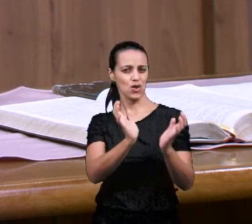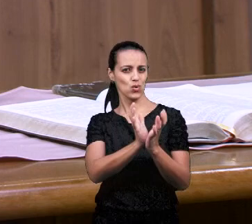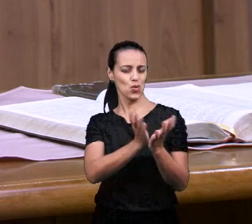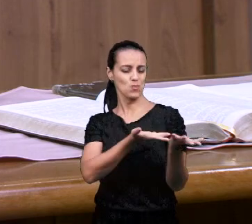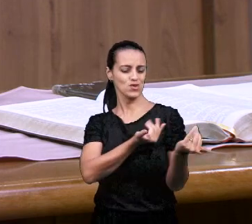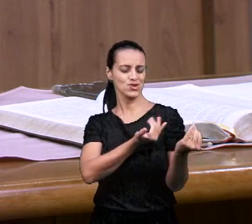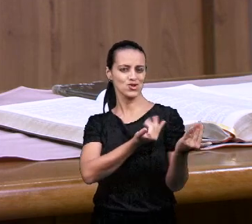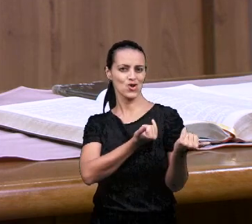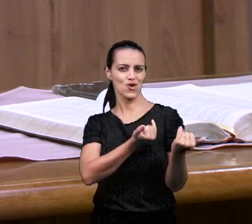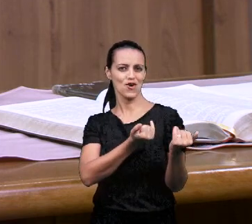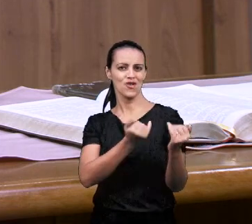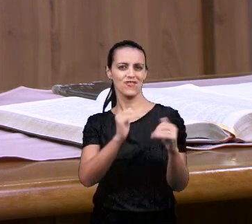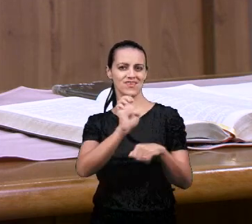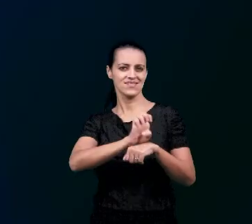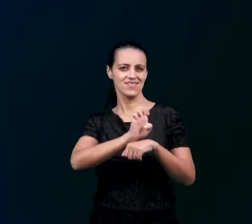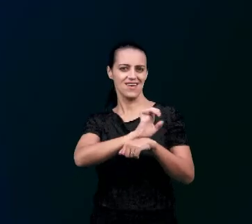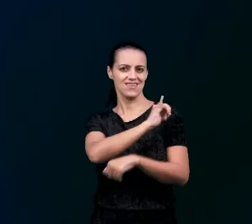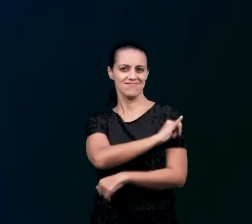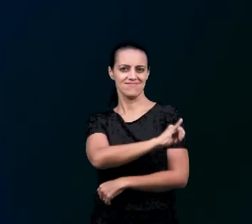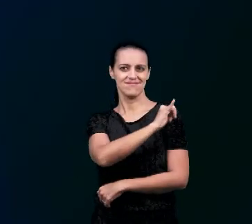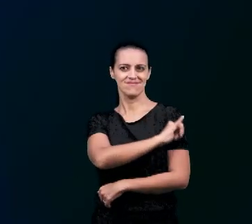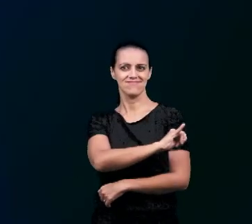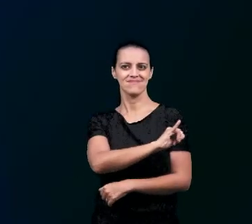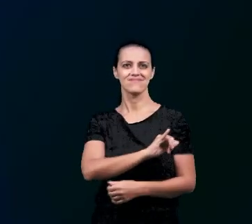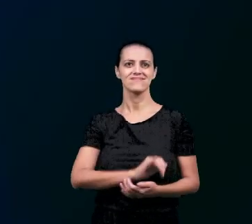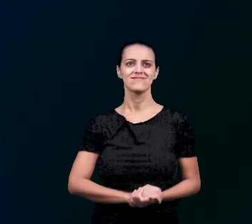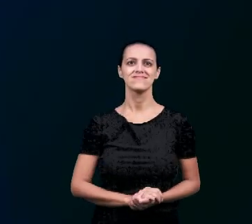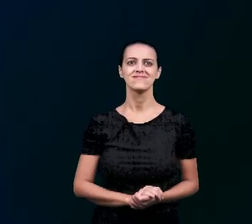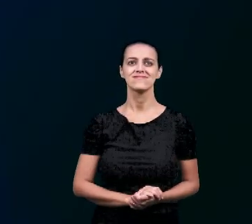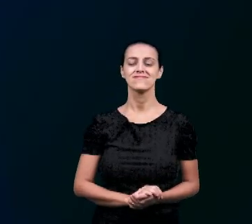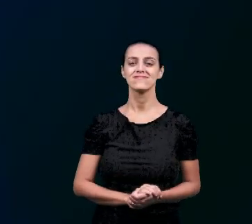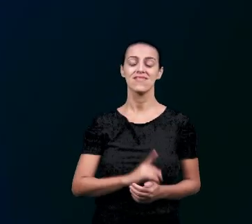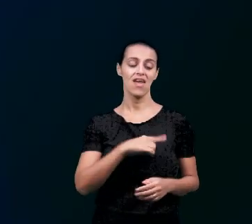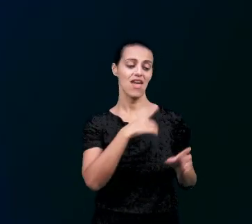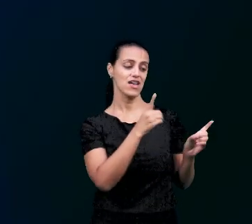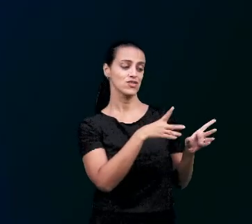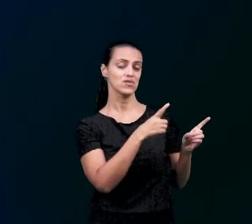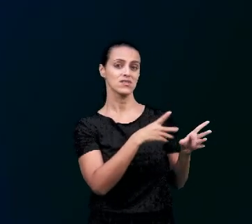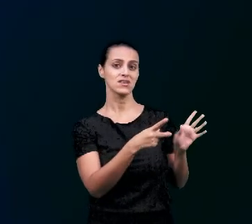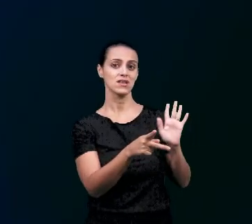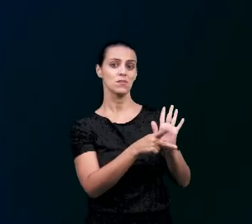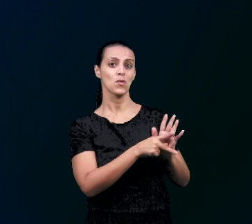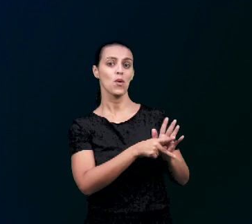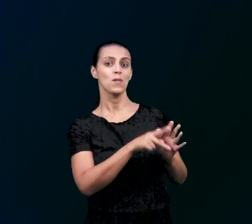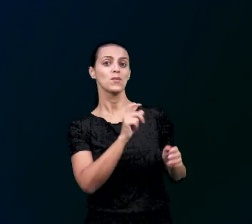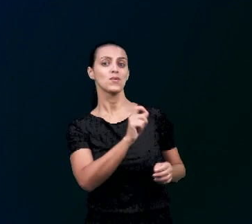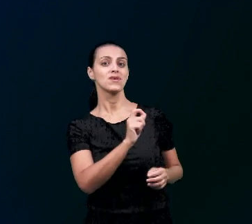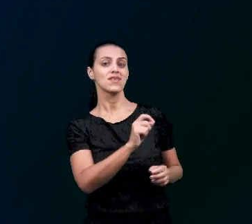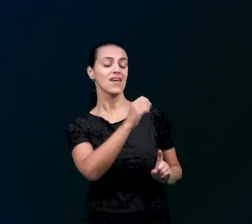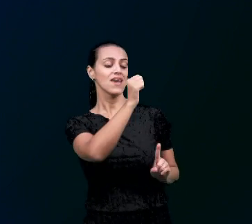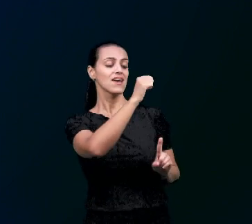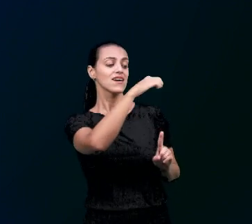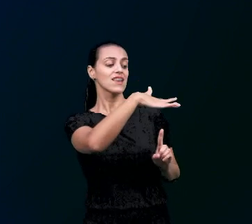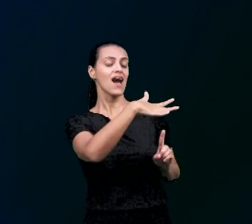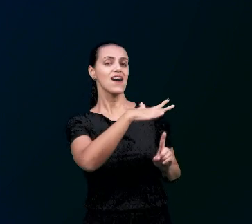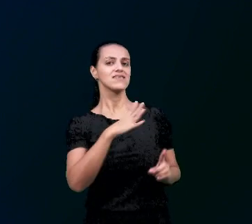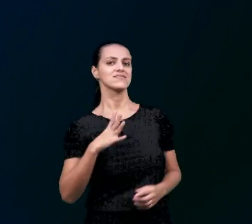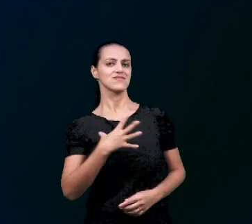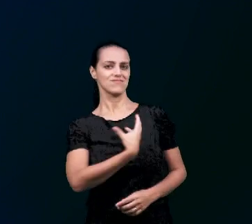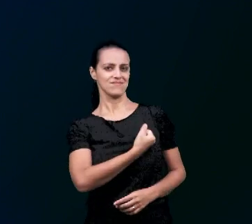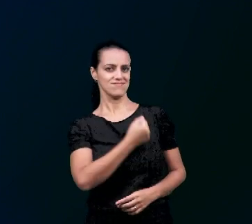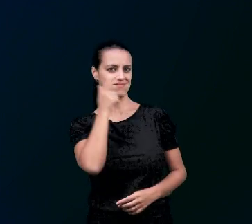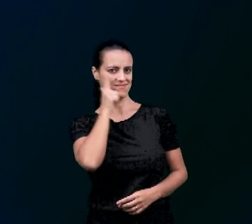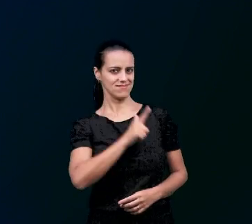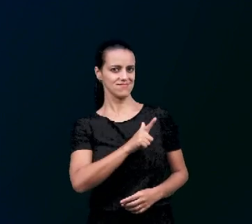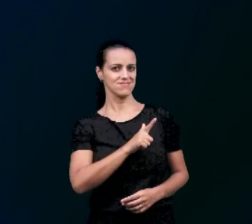l'église de Bahamas dans l'État de Rio de Janeiro. La doctrine de la justification par la grâce, nous pouvons lire